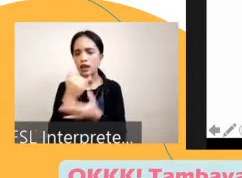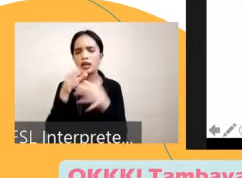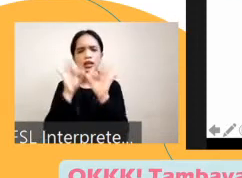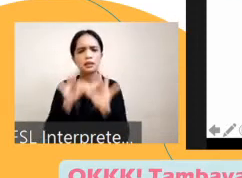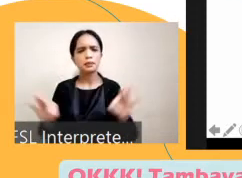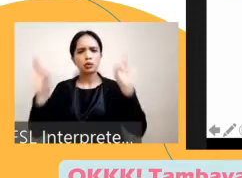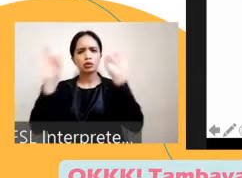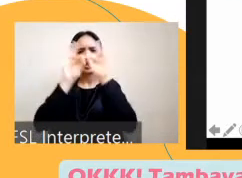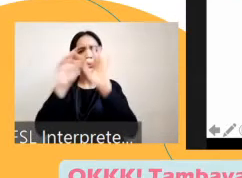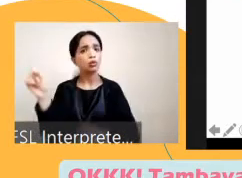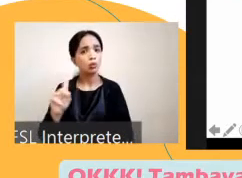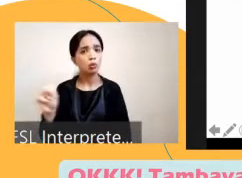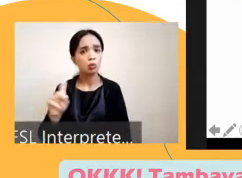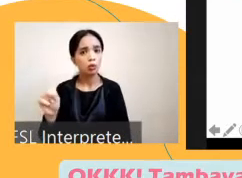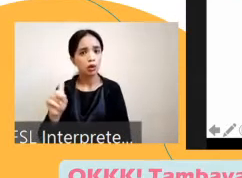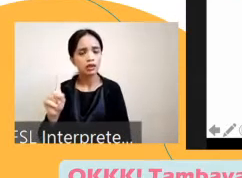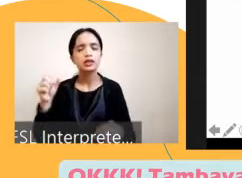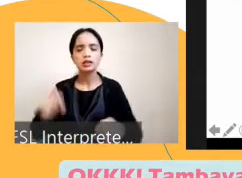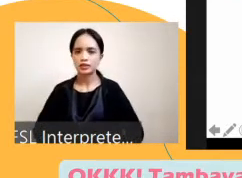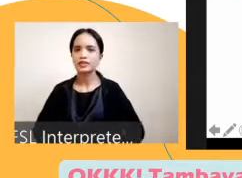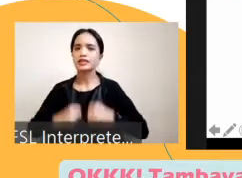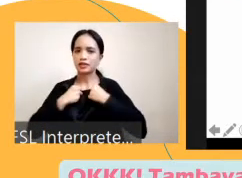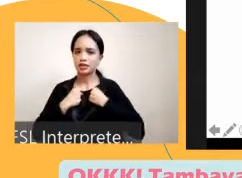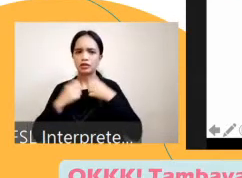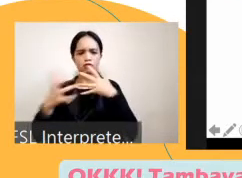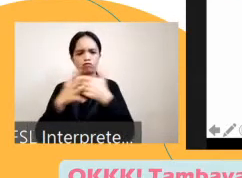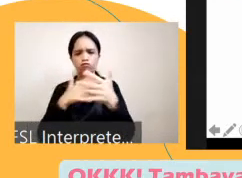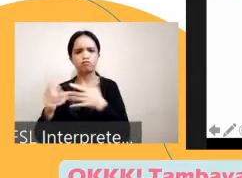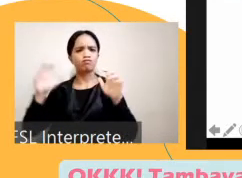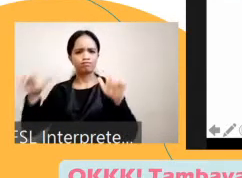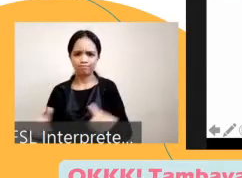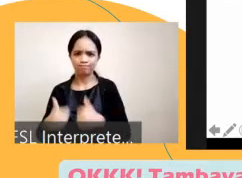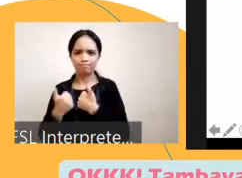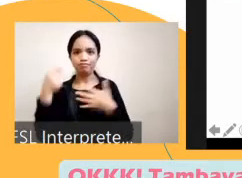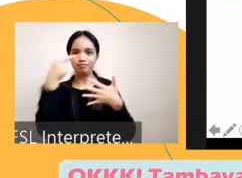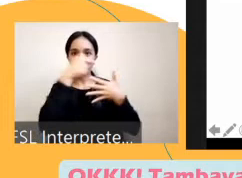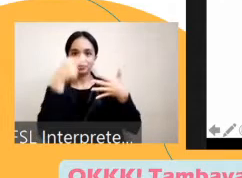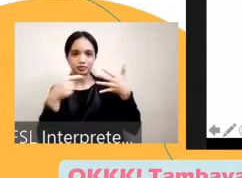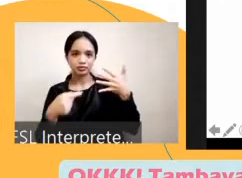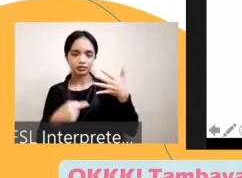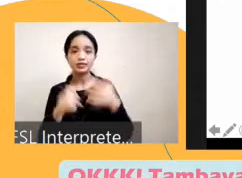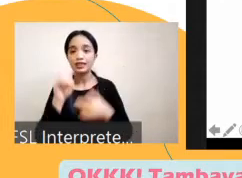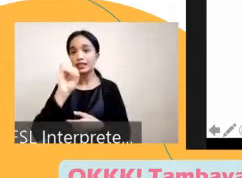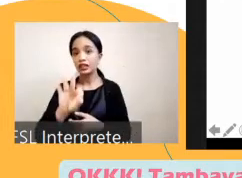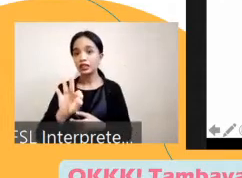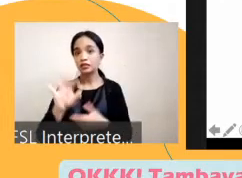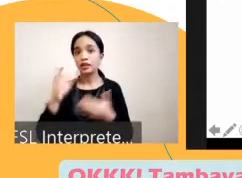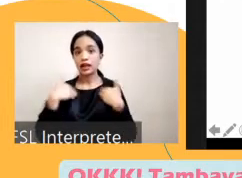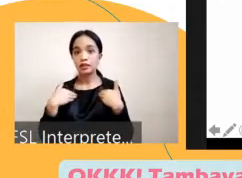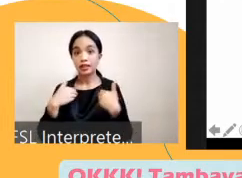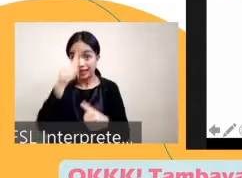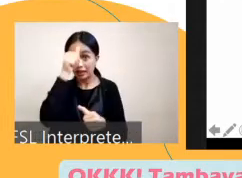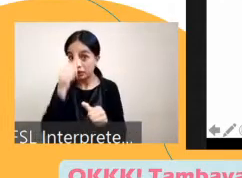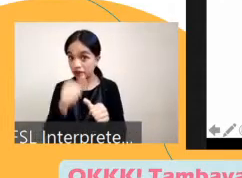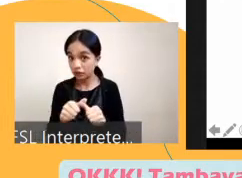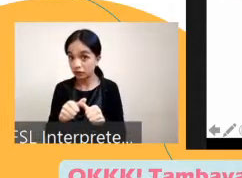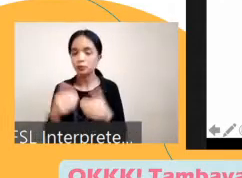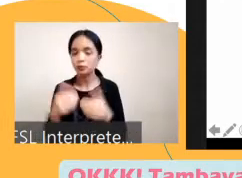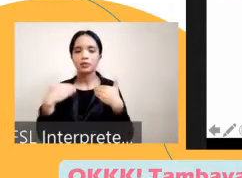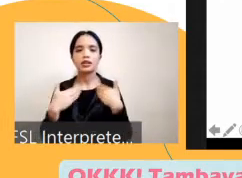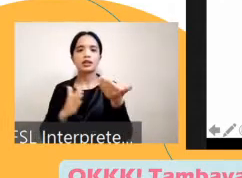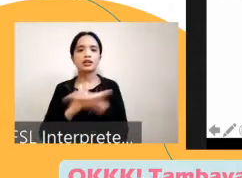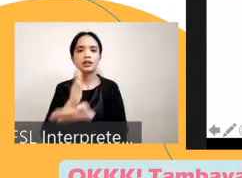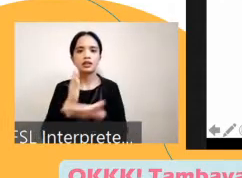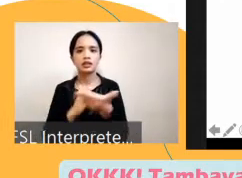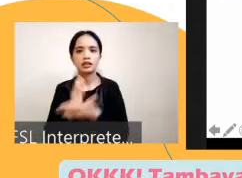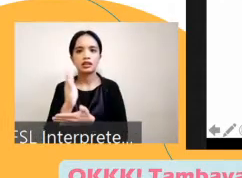ang pagbangon mula sa mga hamon na ito. So may karapatan, tandaan natin, may karapatan